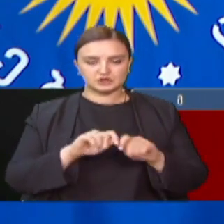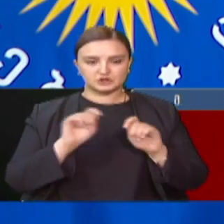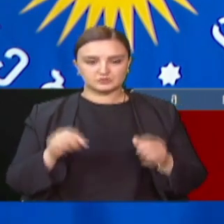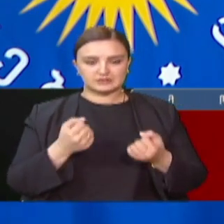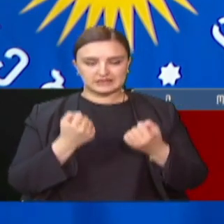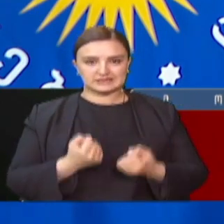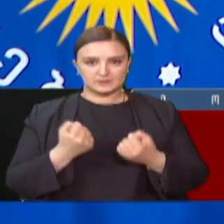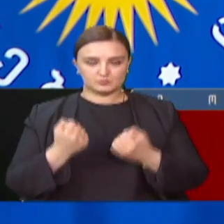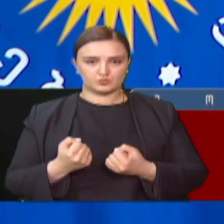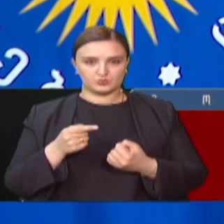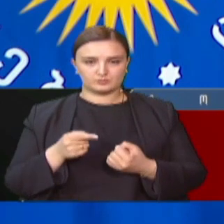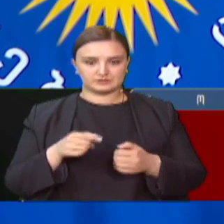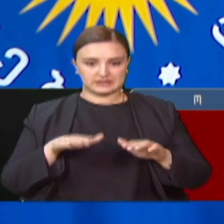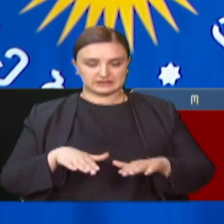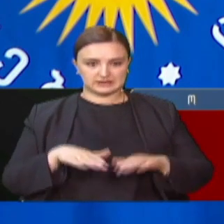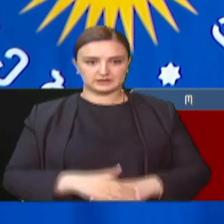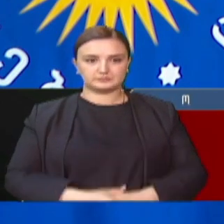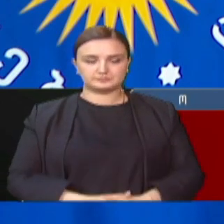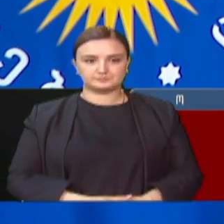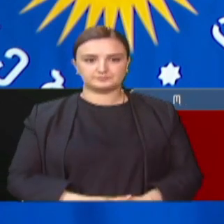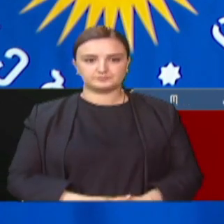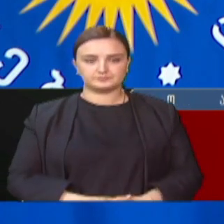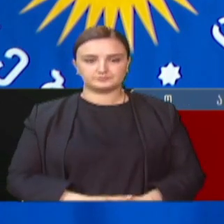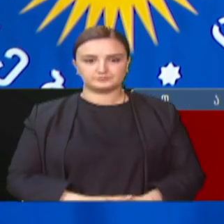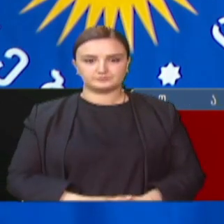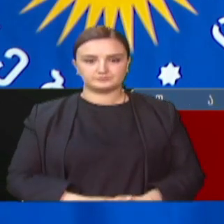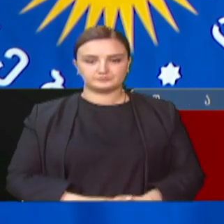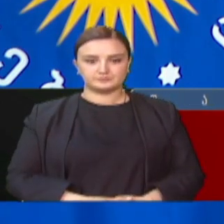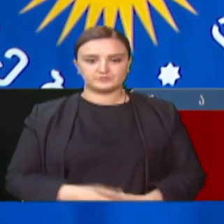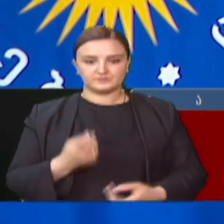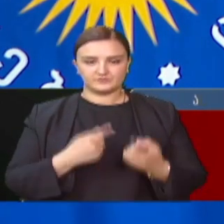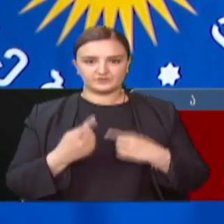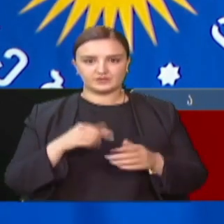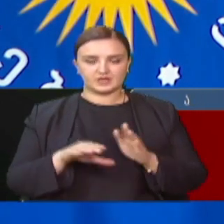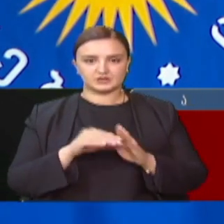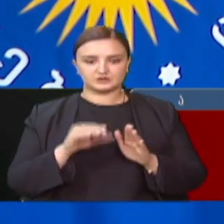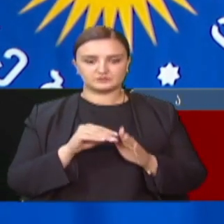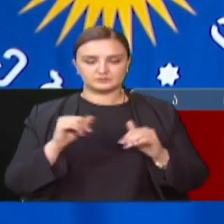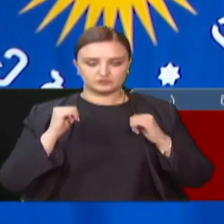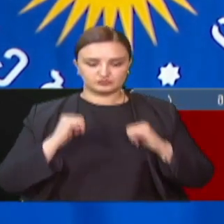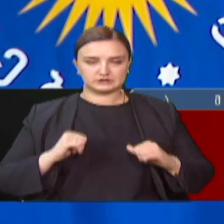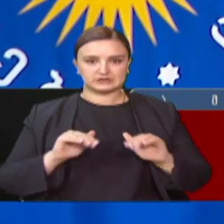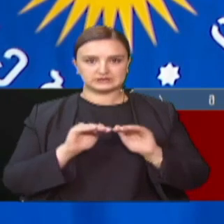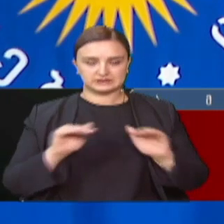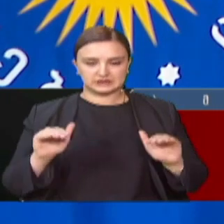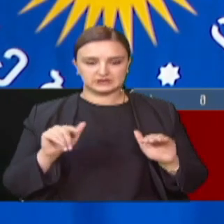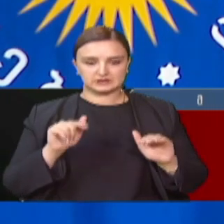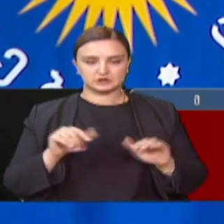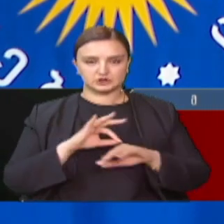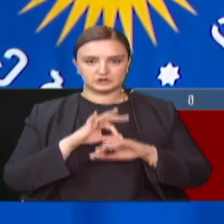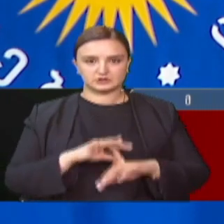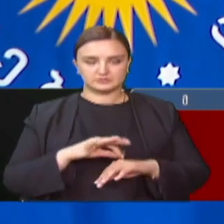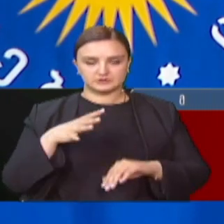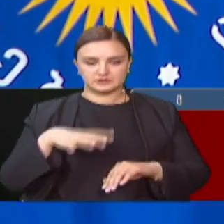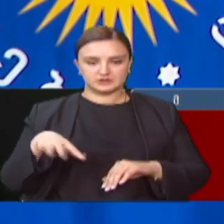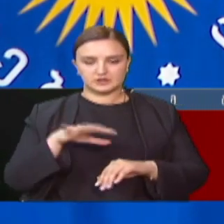დაძაბულობის კერა. Ჩვენ დარწმუნებული ვართ, რომ მორიგ ჯერზე არჩევნები ძალიან მშვიდად, წყნარად, ობიექტურად ჩატარდება